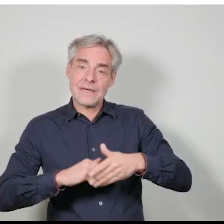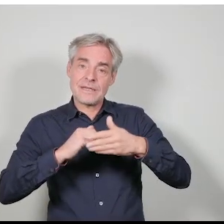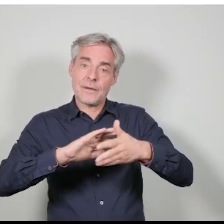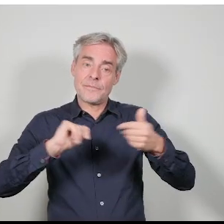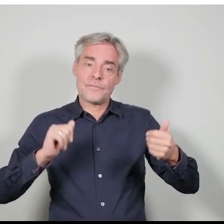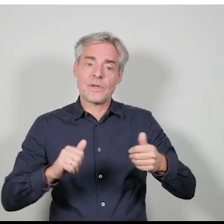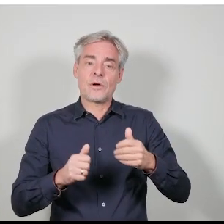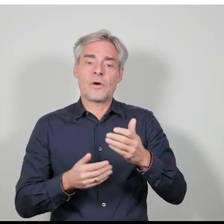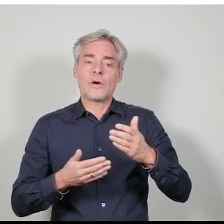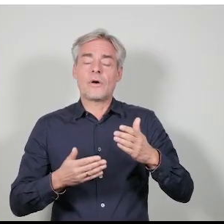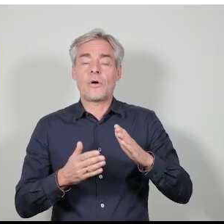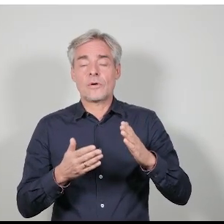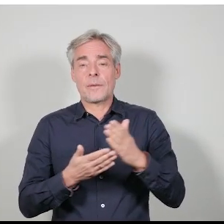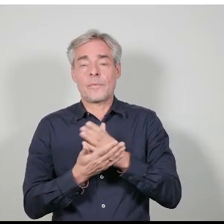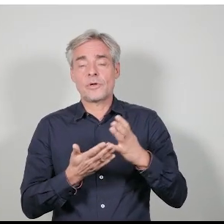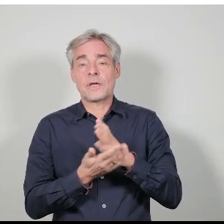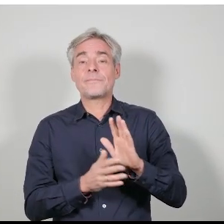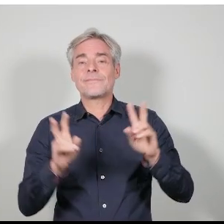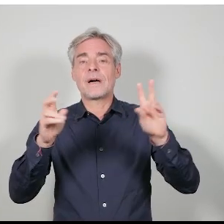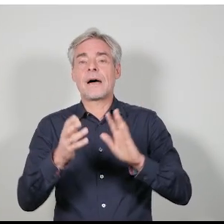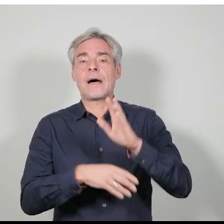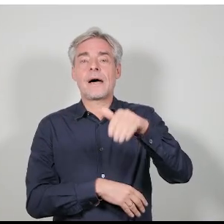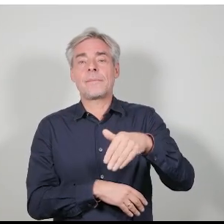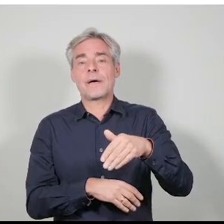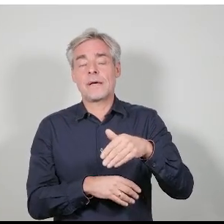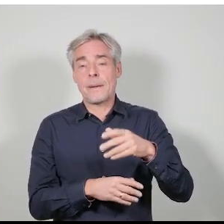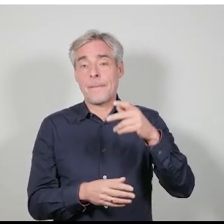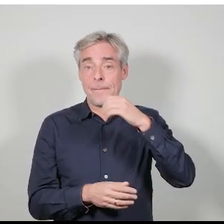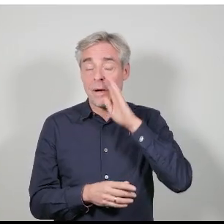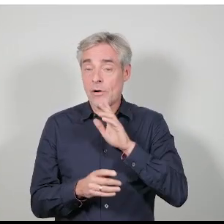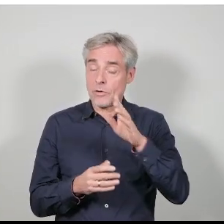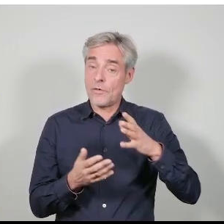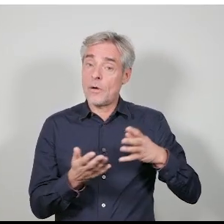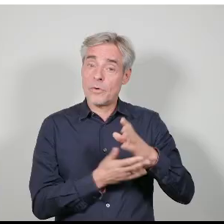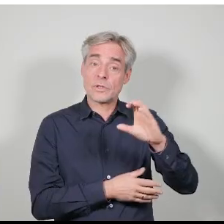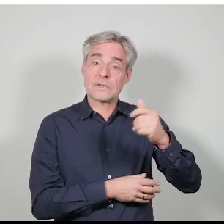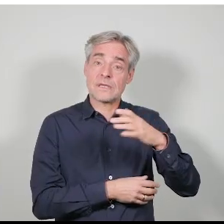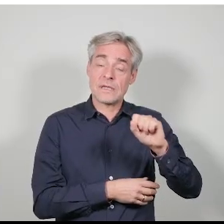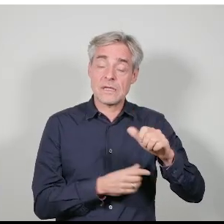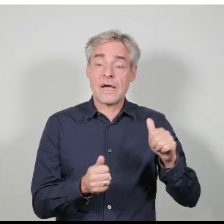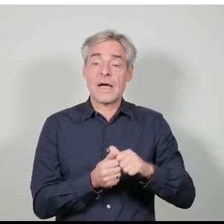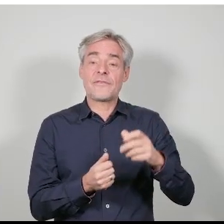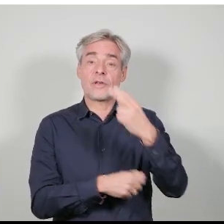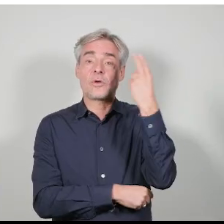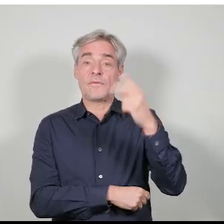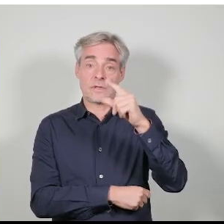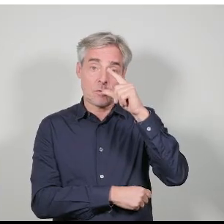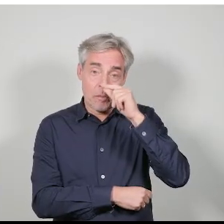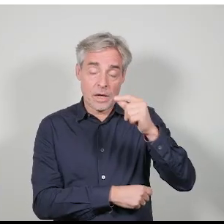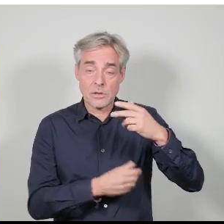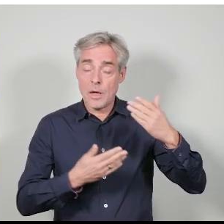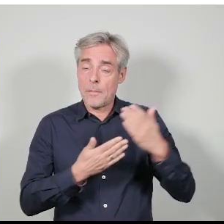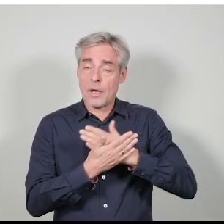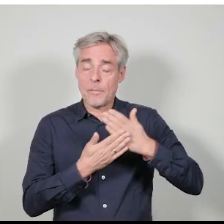projet Après Parents, réponse à un appel à projet de la CNSA, que vous avez porté en lien avec l'Université de Brest, qui a mené un travail